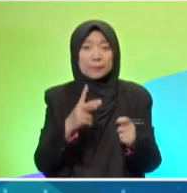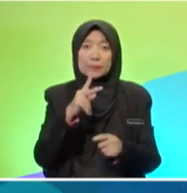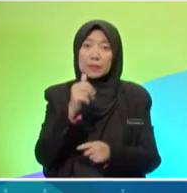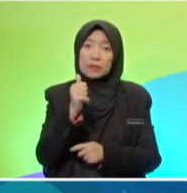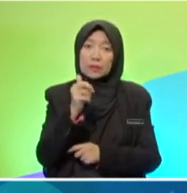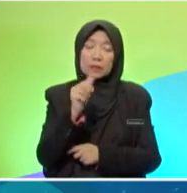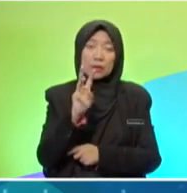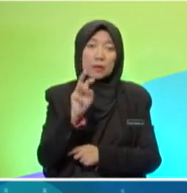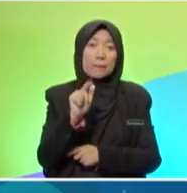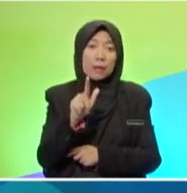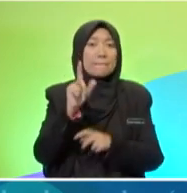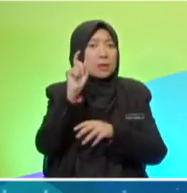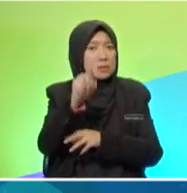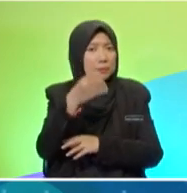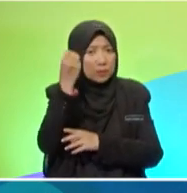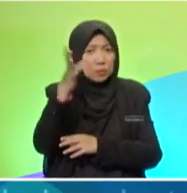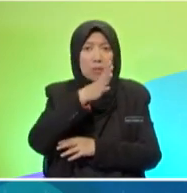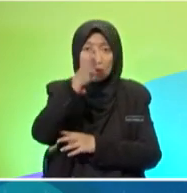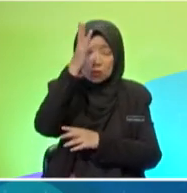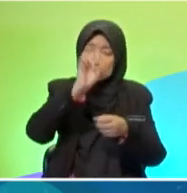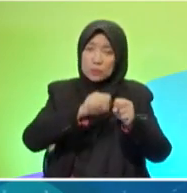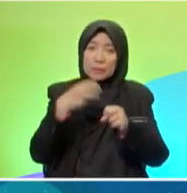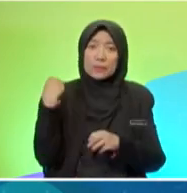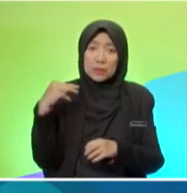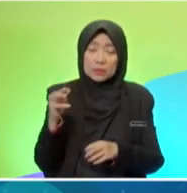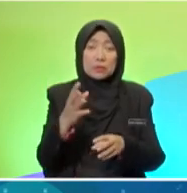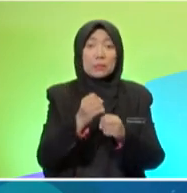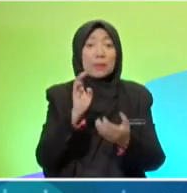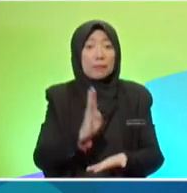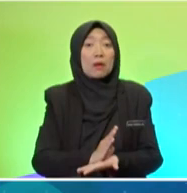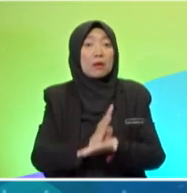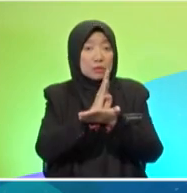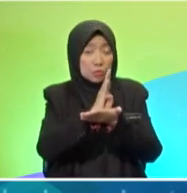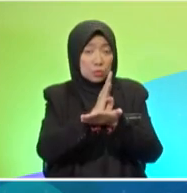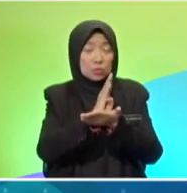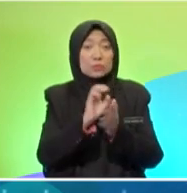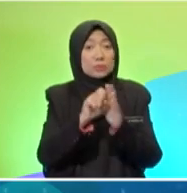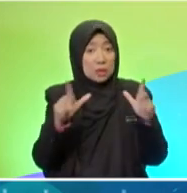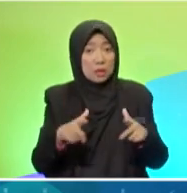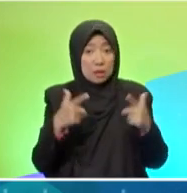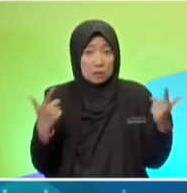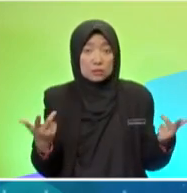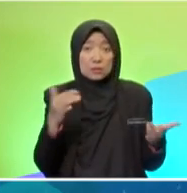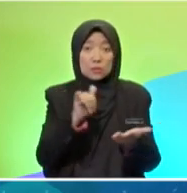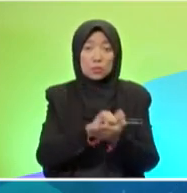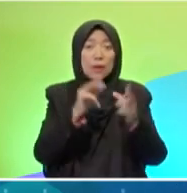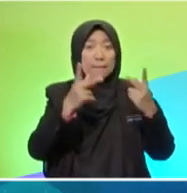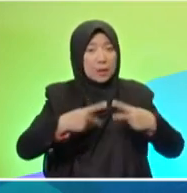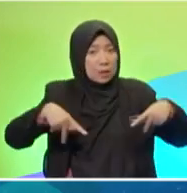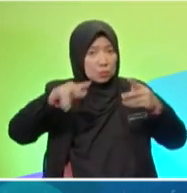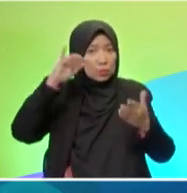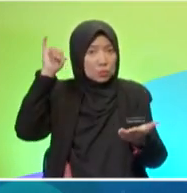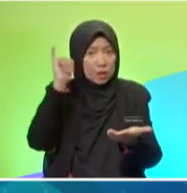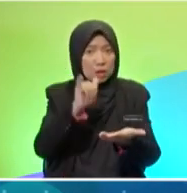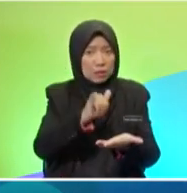memberitahu ibu bapaknya supaya mereka dapat membantu kamar Selain itu kamar juga perlunya Kim pada diri